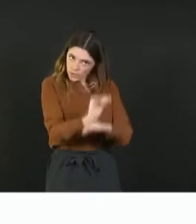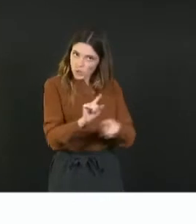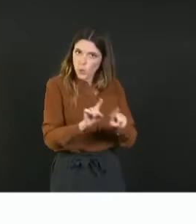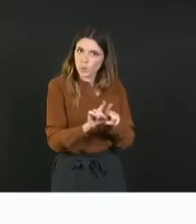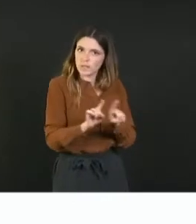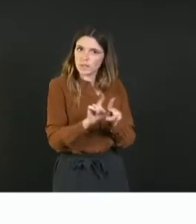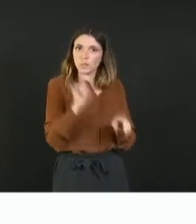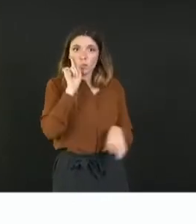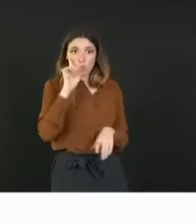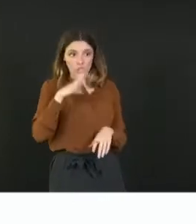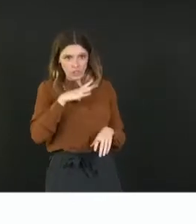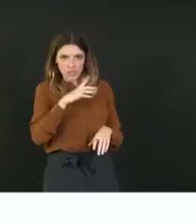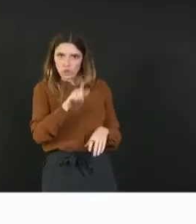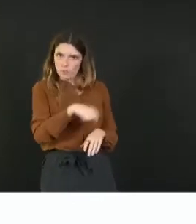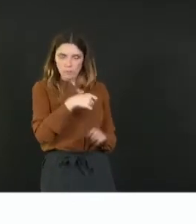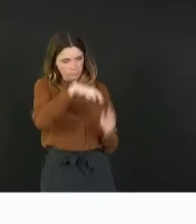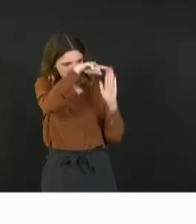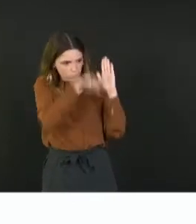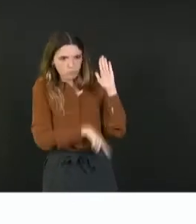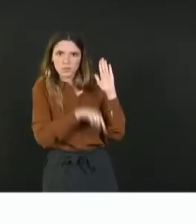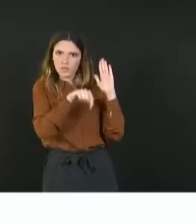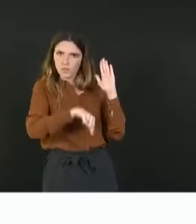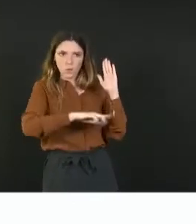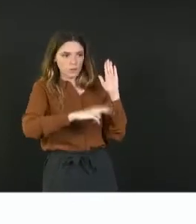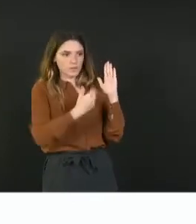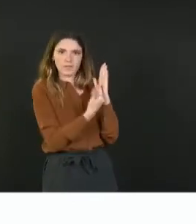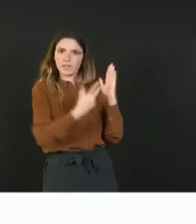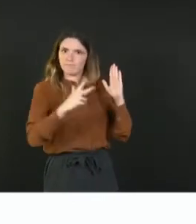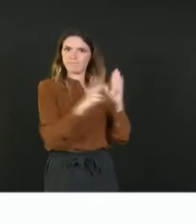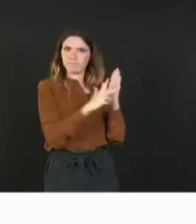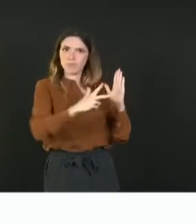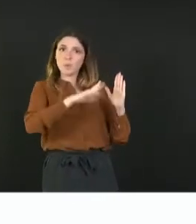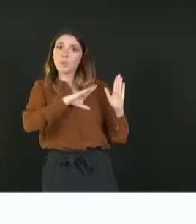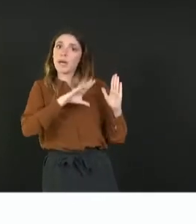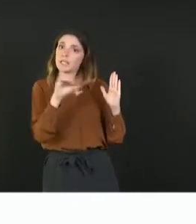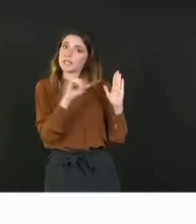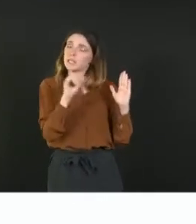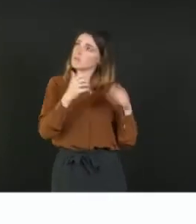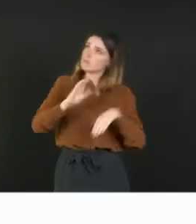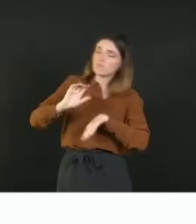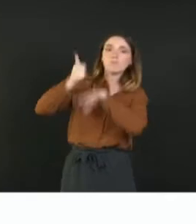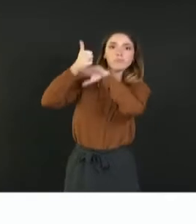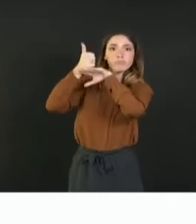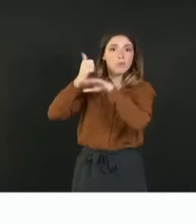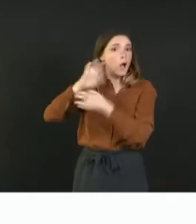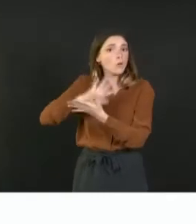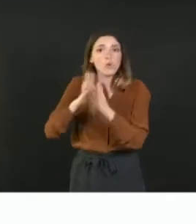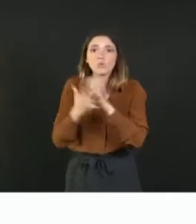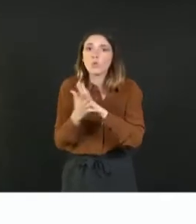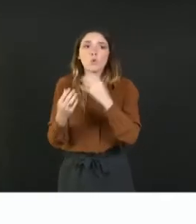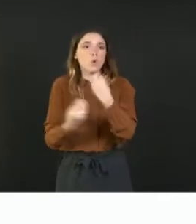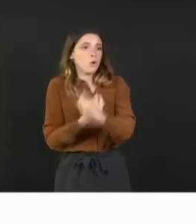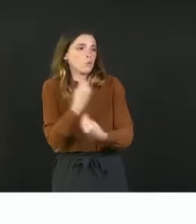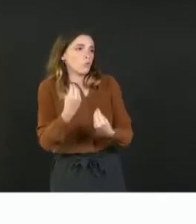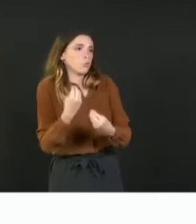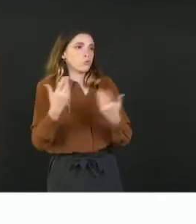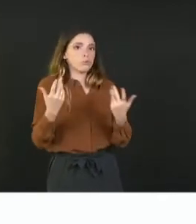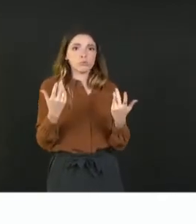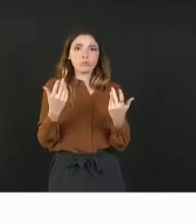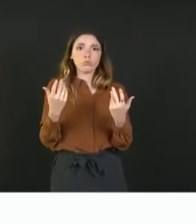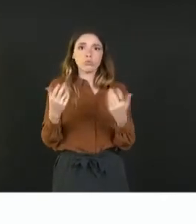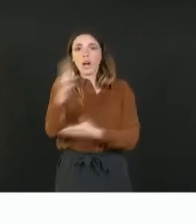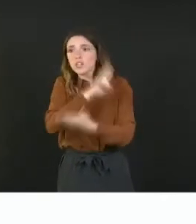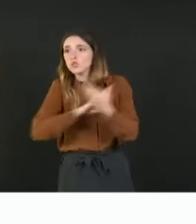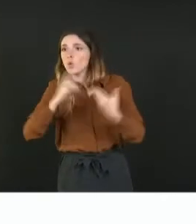charges et qui doit être validé absolument par une instance qui peut être une association, qui peut être une